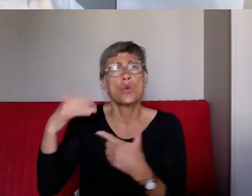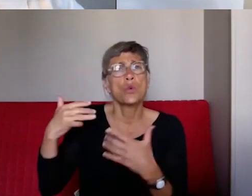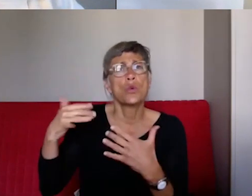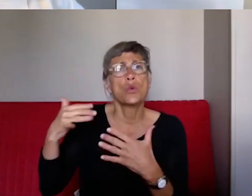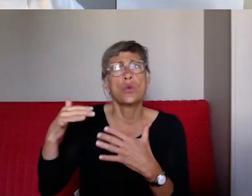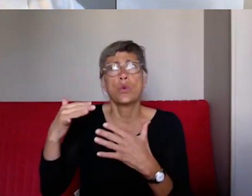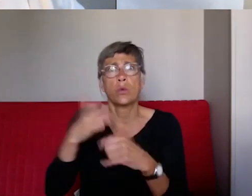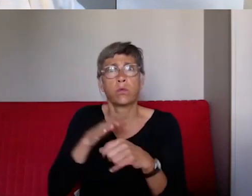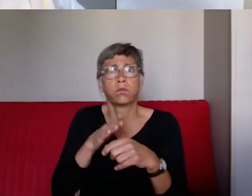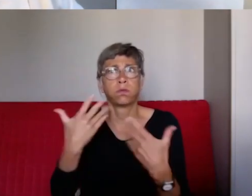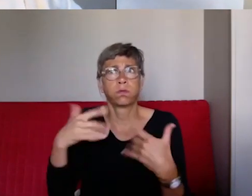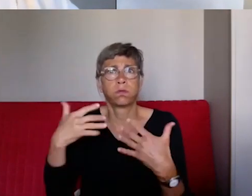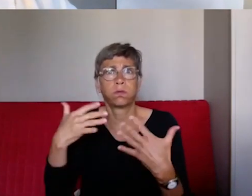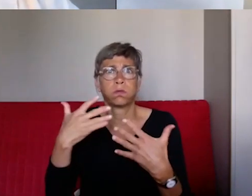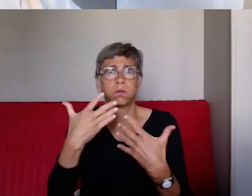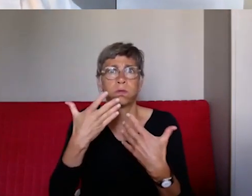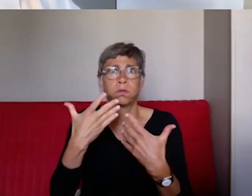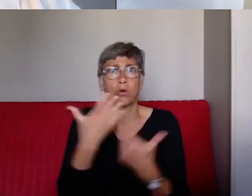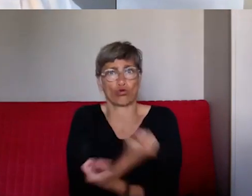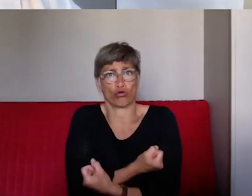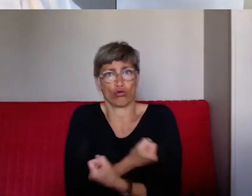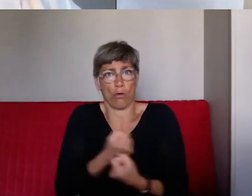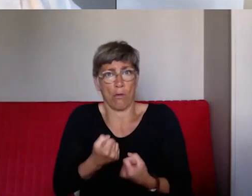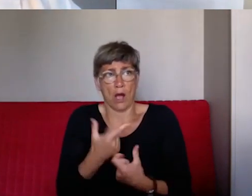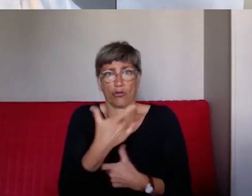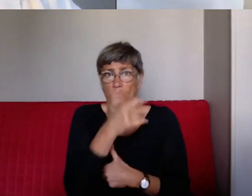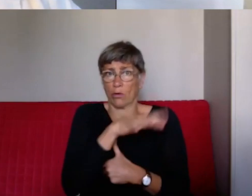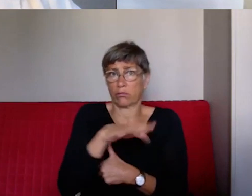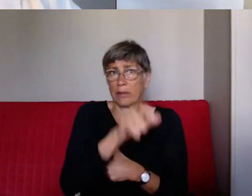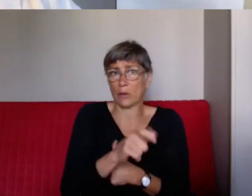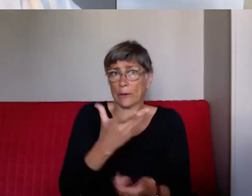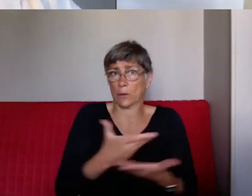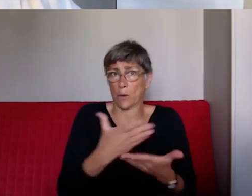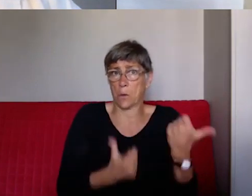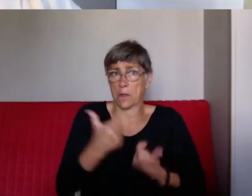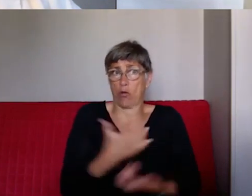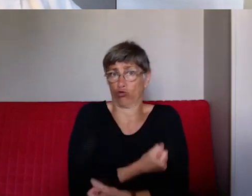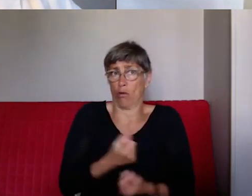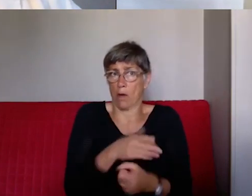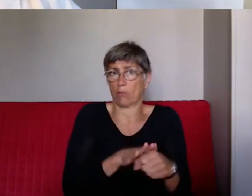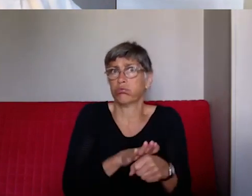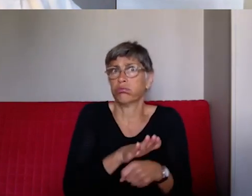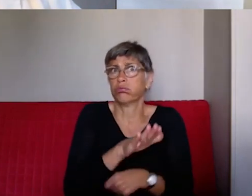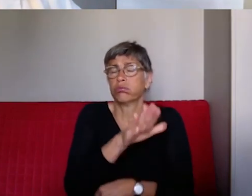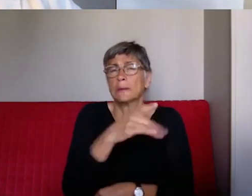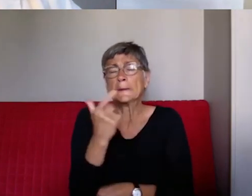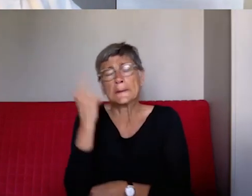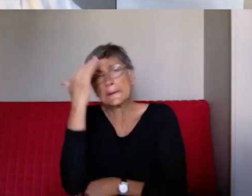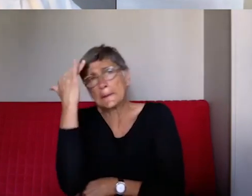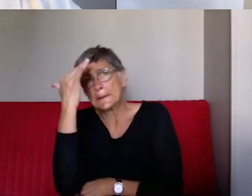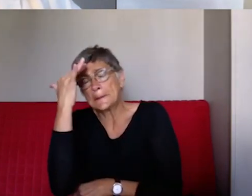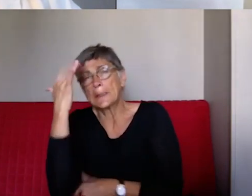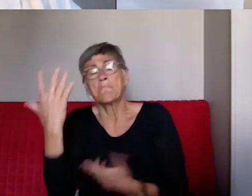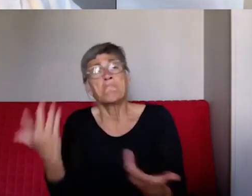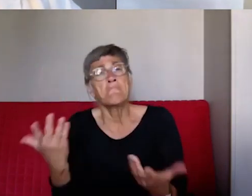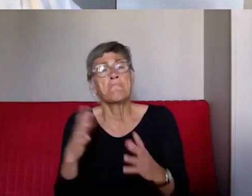la montée très, très forte du chômage des personnes en situation de handicap. Est-ce que, parce que tu nous parlais